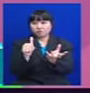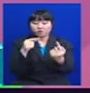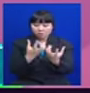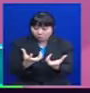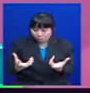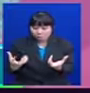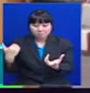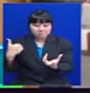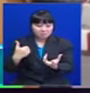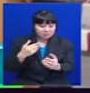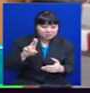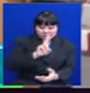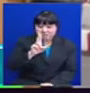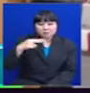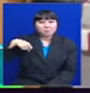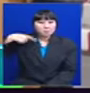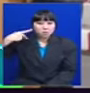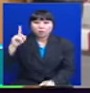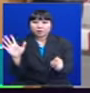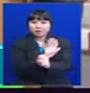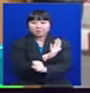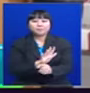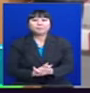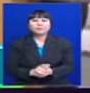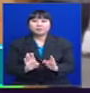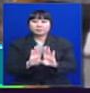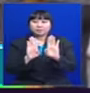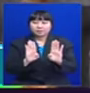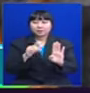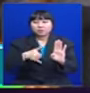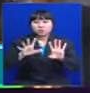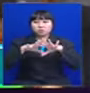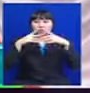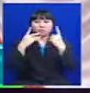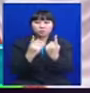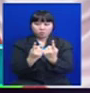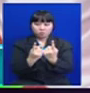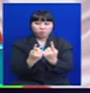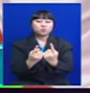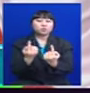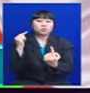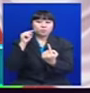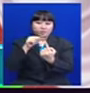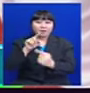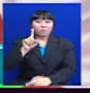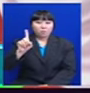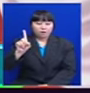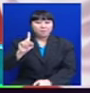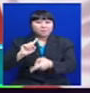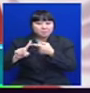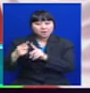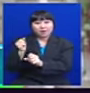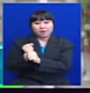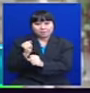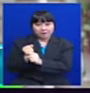ที่มีอยู่อย่างคุ้มค่าพร้อมทั้งเปิดชมรม PRD 6 to be number 1และศูนย์เพื่อนใจวัยทำงานสำนัก